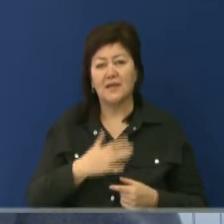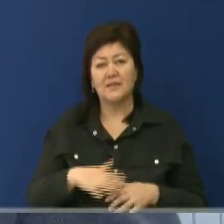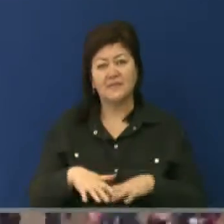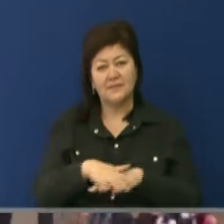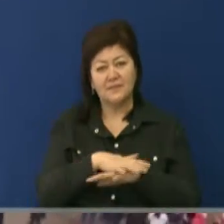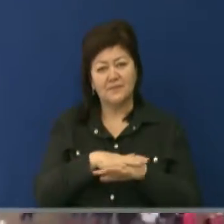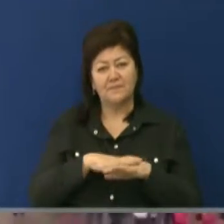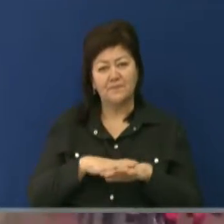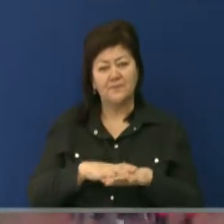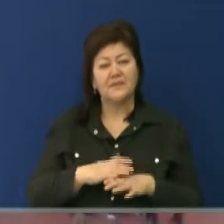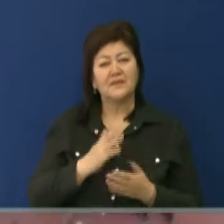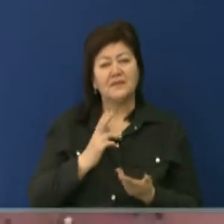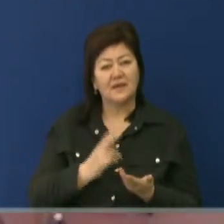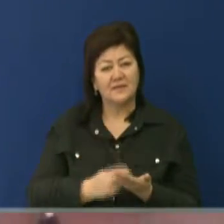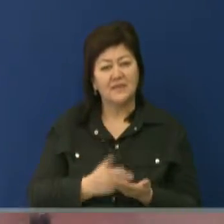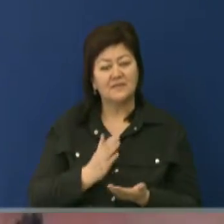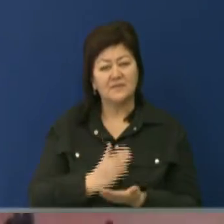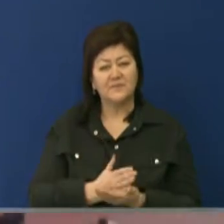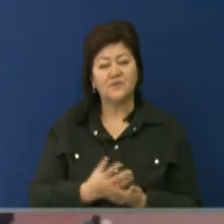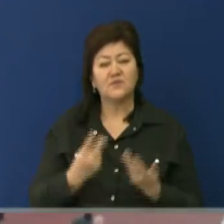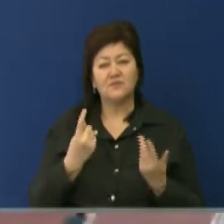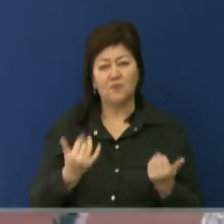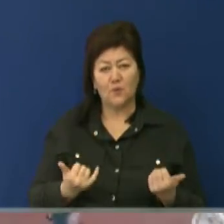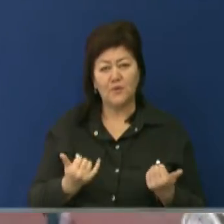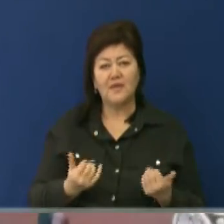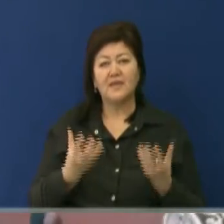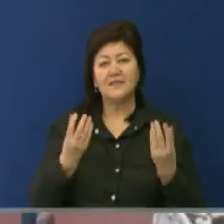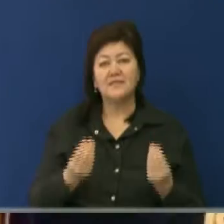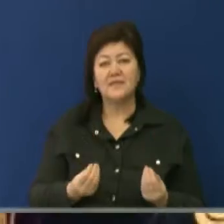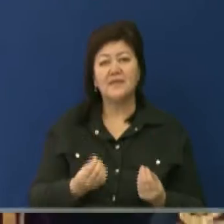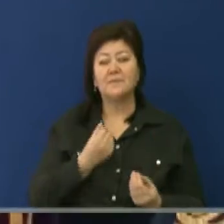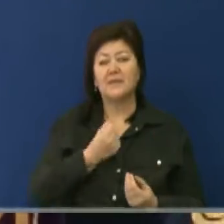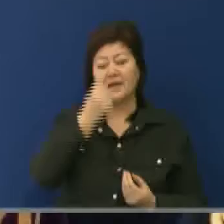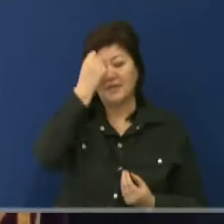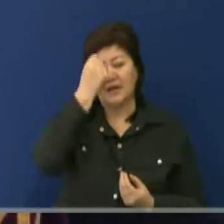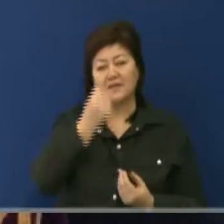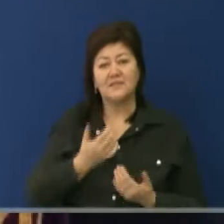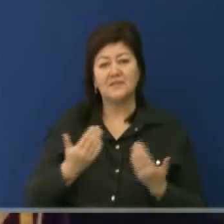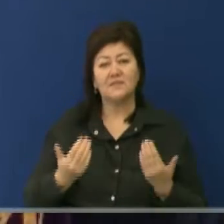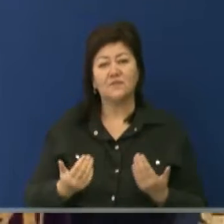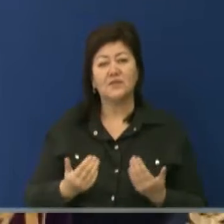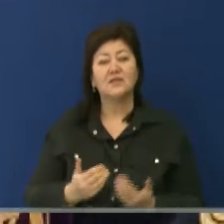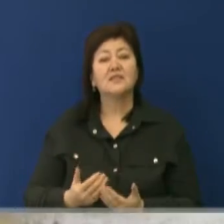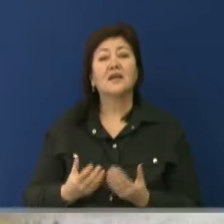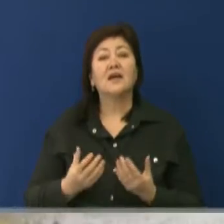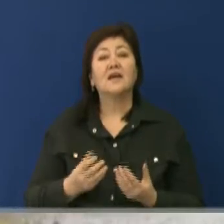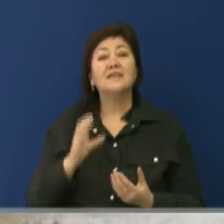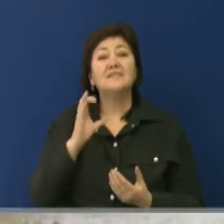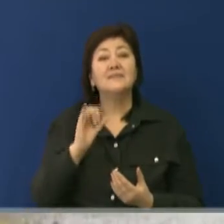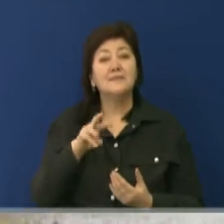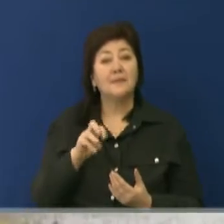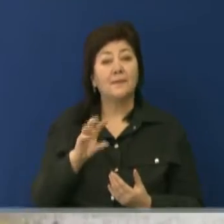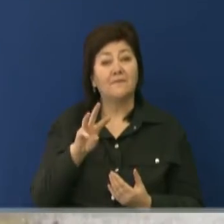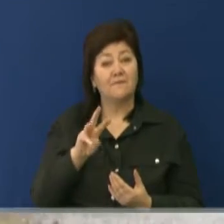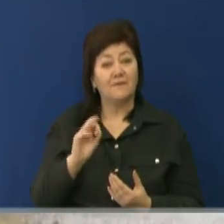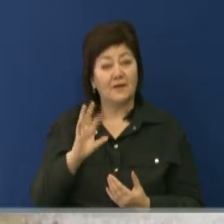зор. Бірінші наурыз алғыс айту күні қазақстандықтар үшін түрлі этностар мен конфессия өкілдерінің бірлігі мен достығының символына айналды.